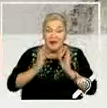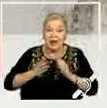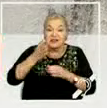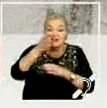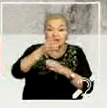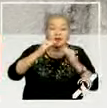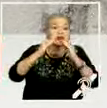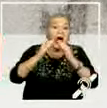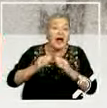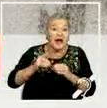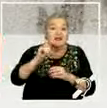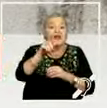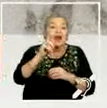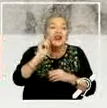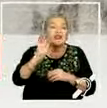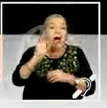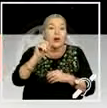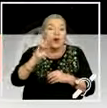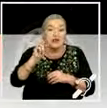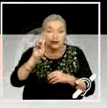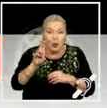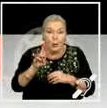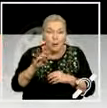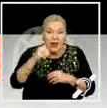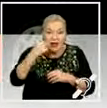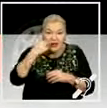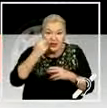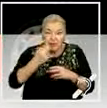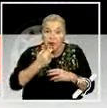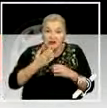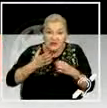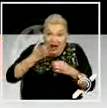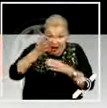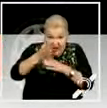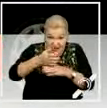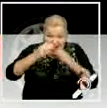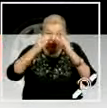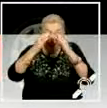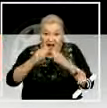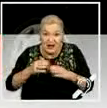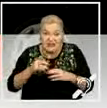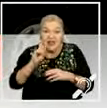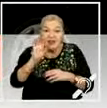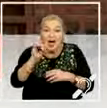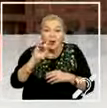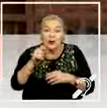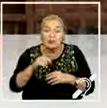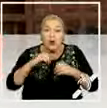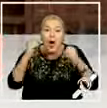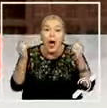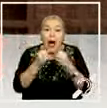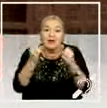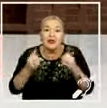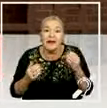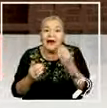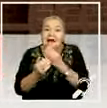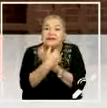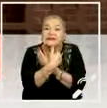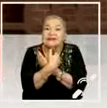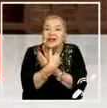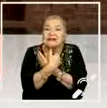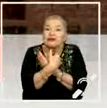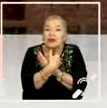lui Dan Diaconescu. În momentul în care polițiștii au intrat în casă, Dan Diaconescu a încercat să se ascundă într-o anexă